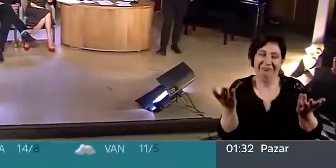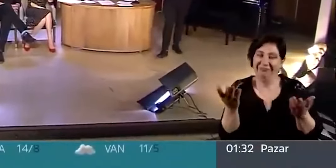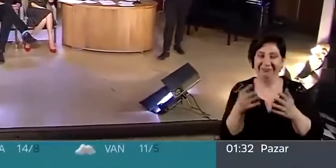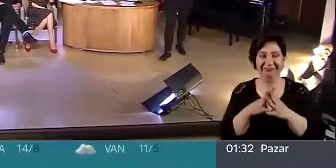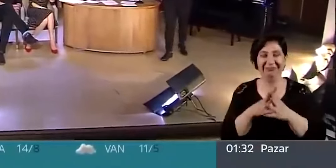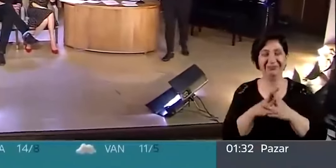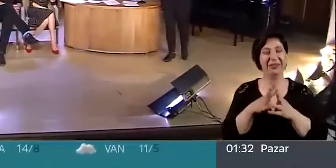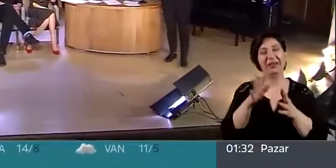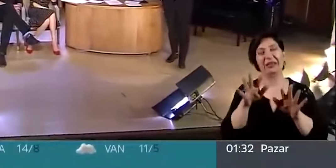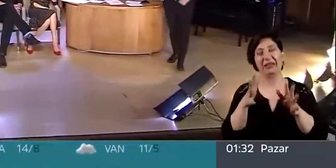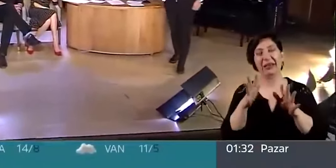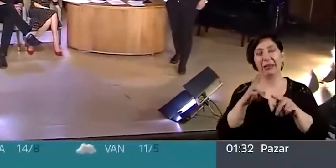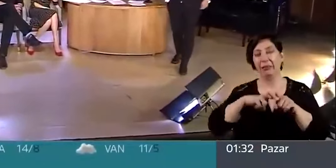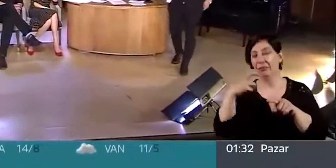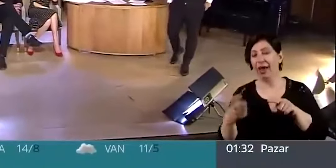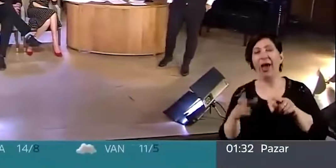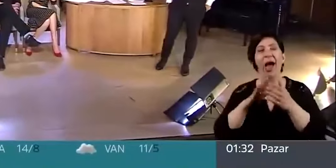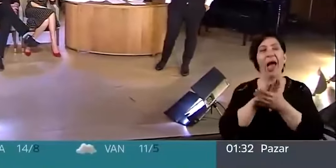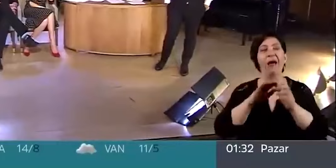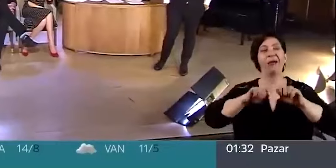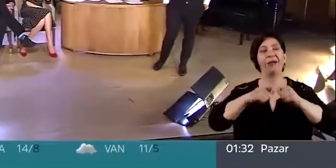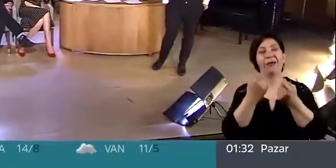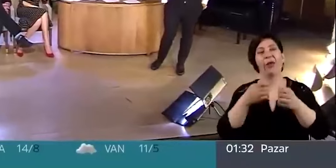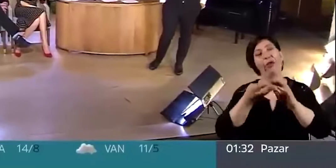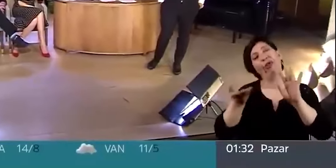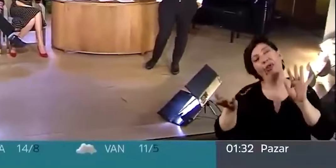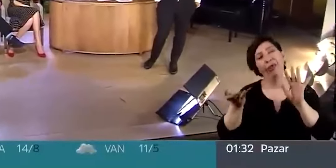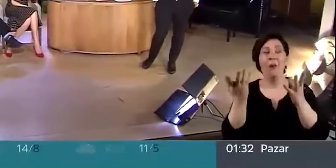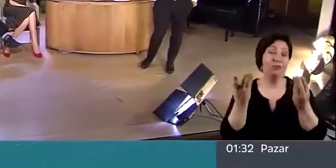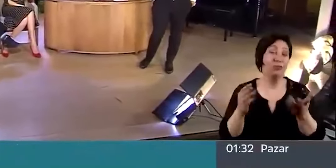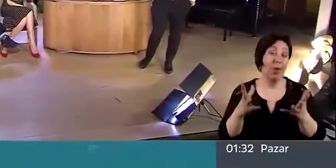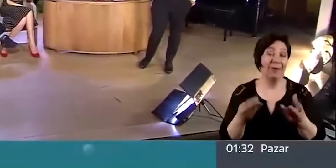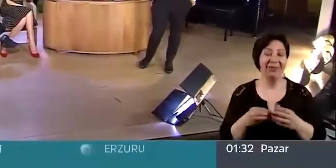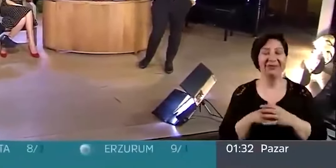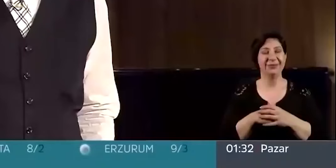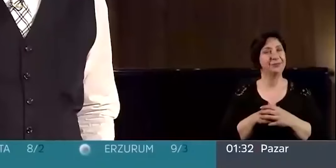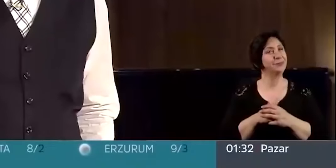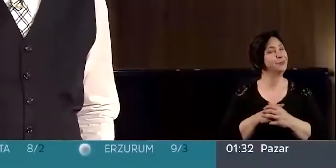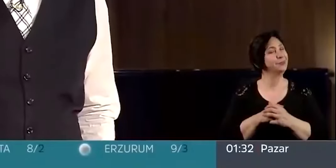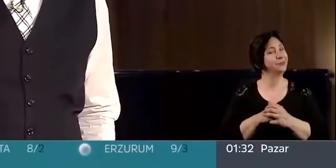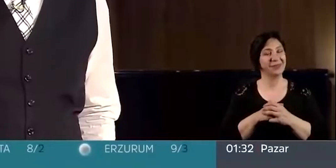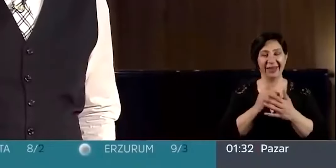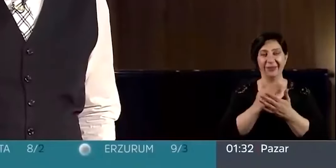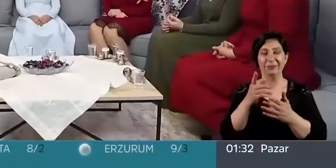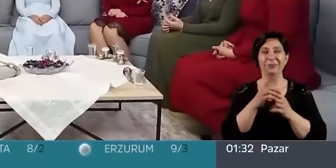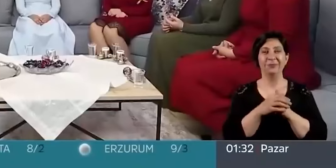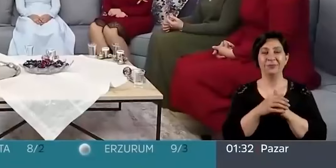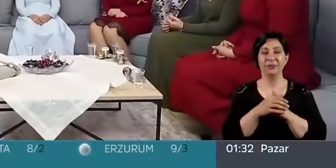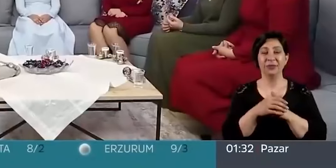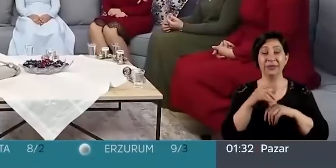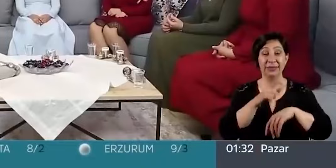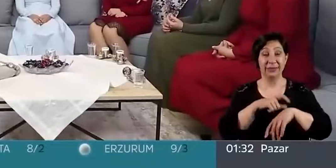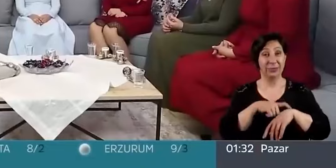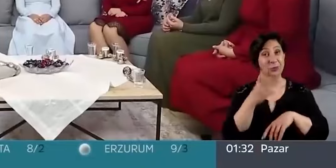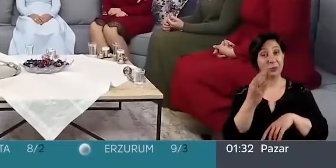Akıbetini bilmiyoruz. Büyük ihtimalle aşağıda turşu gibi olmuştur. Evet. Allah Allah. Devam. Saatiniz